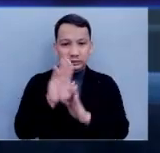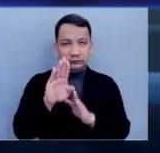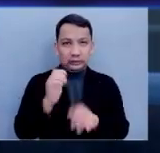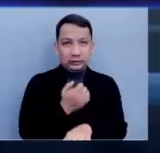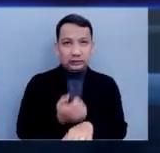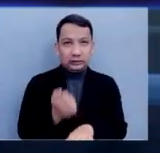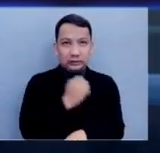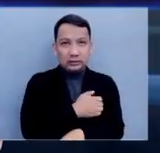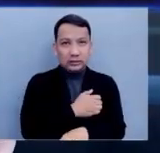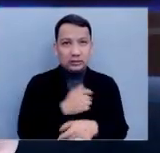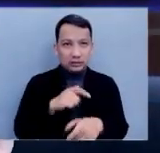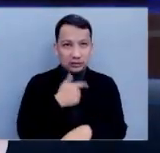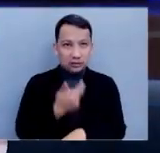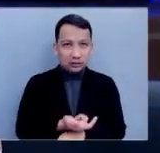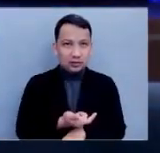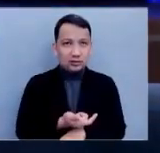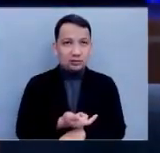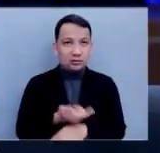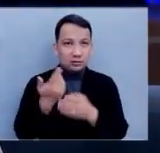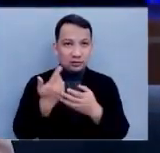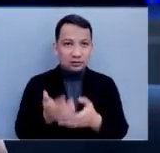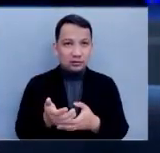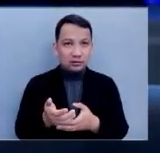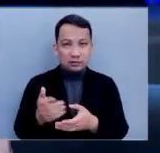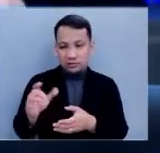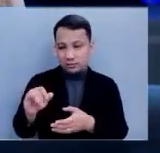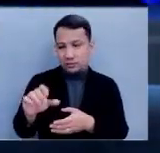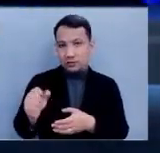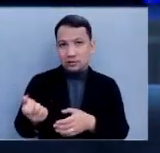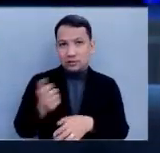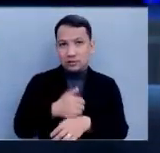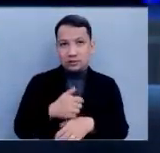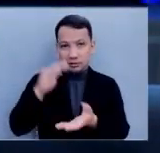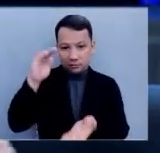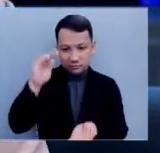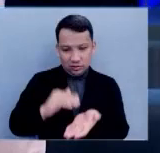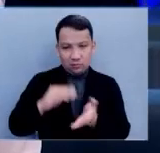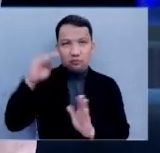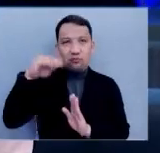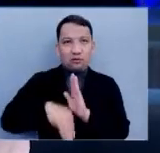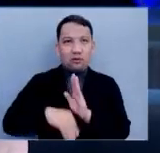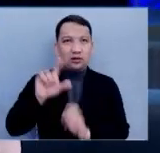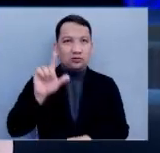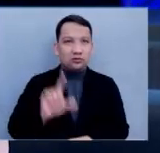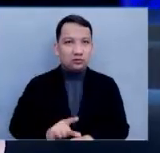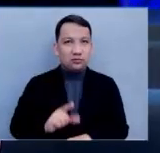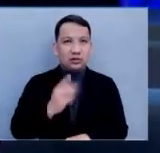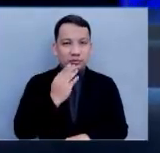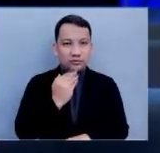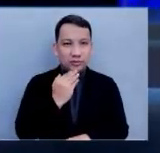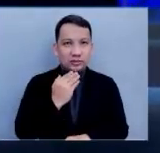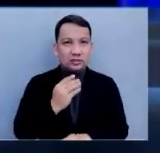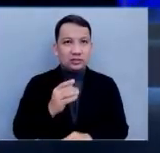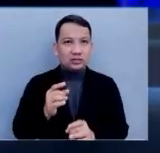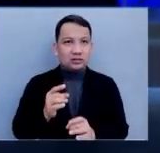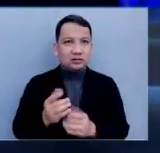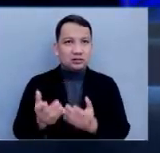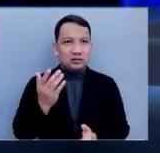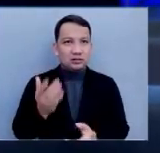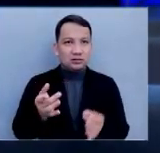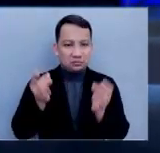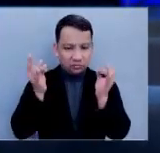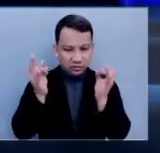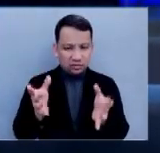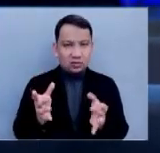So may energy ka. No? And then yung caffeine pa, may energy ka. Pero bigla, maaaring biglang bumagsak. Yun lang hindi. Delikado yun. Maaaring maging